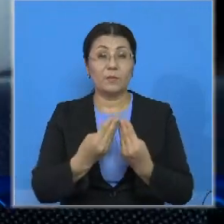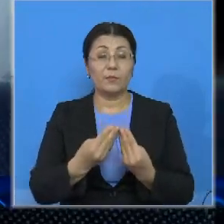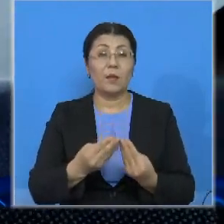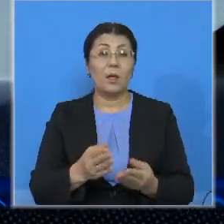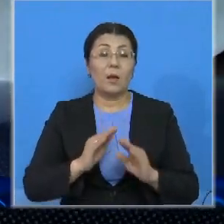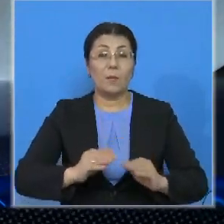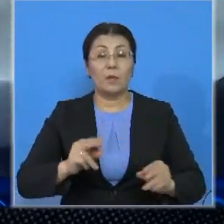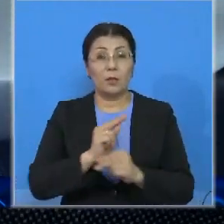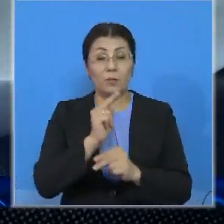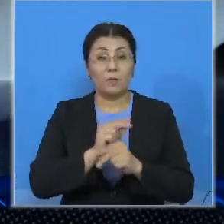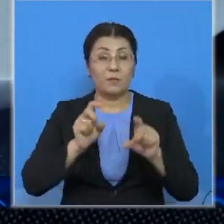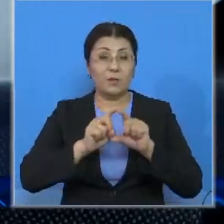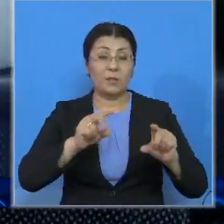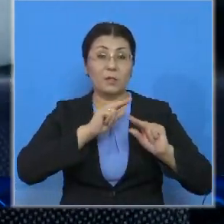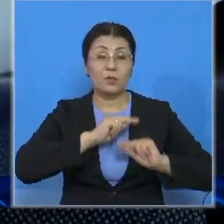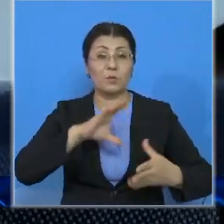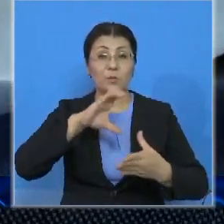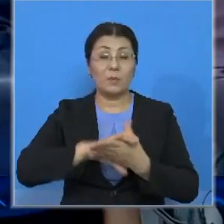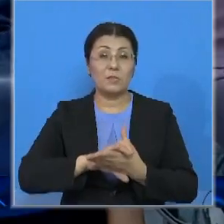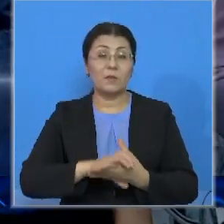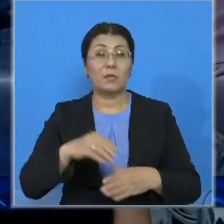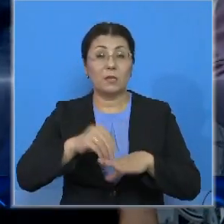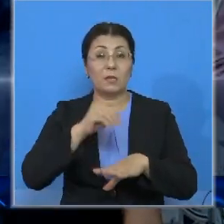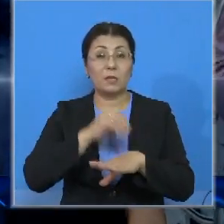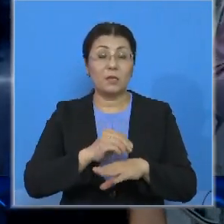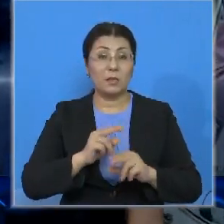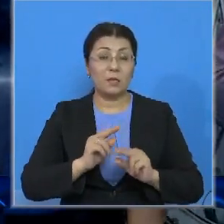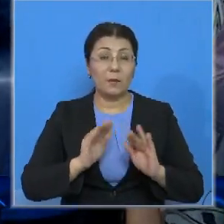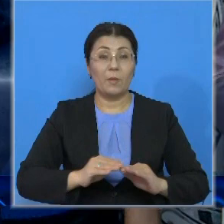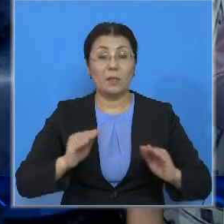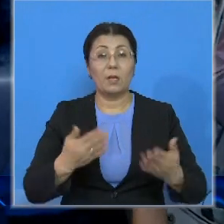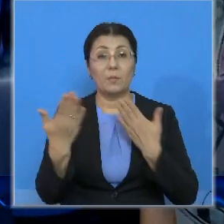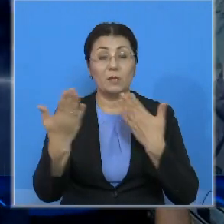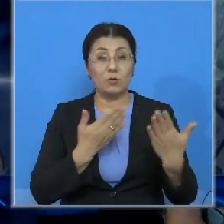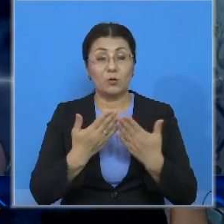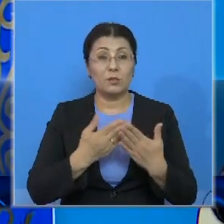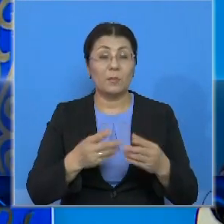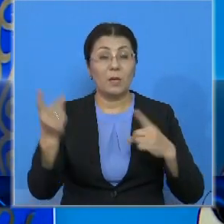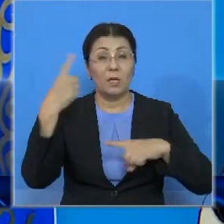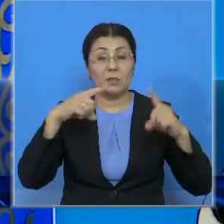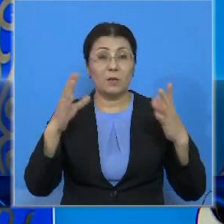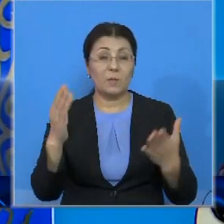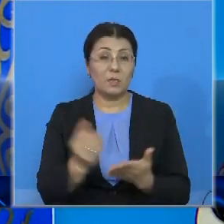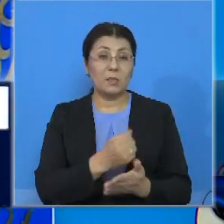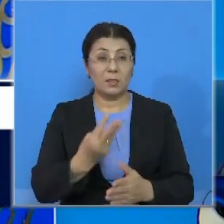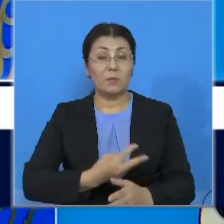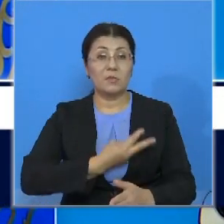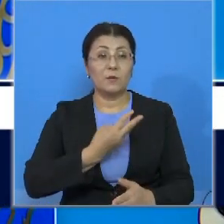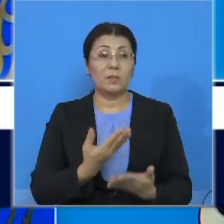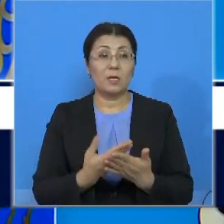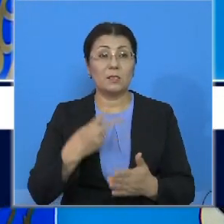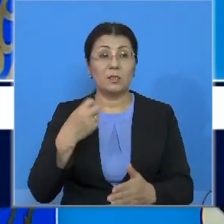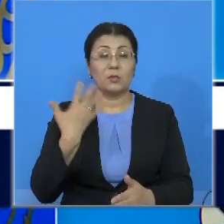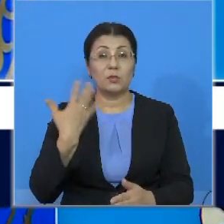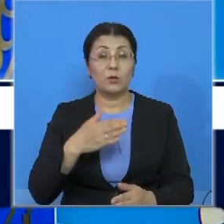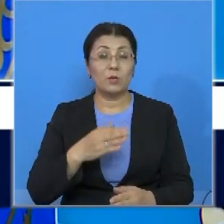жүр. Мектептің жұмыс жайымен танысқан аймақ басшысы оқушыларды әңгімеге тартып, шығармашылық табыс тіледі. Қазіргі таңда бұнда 250-ден